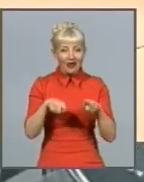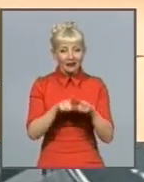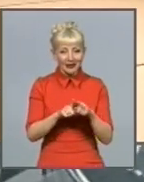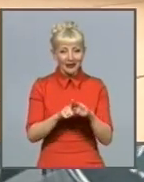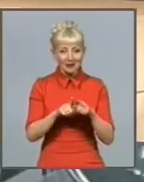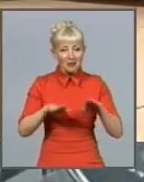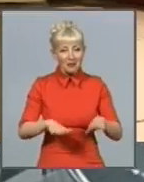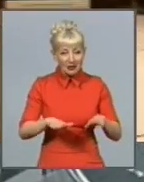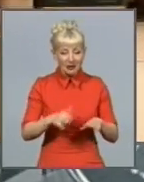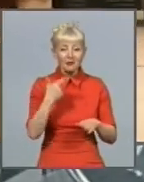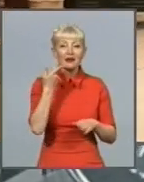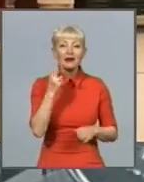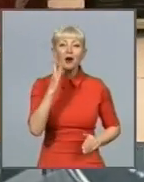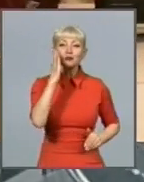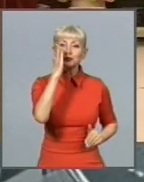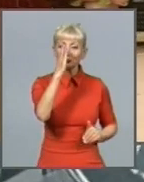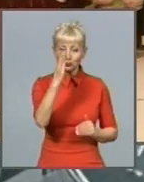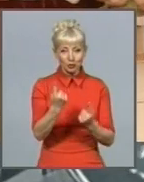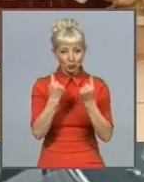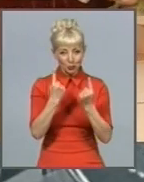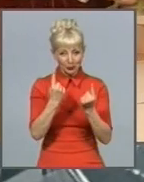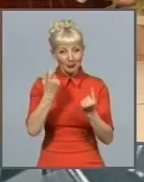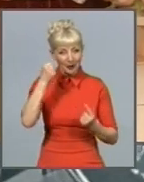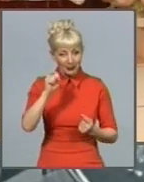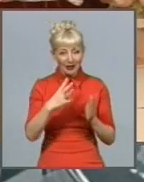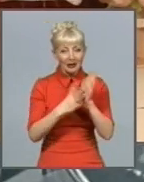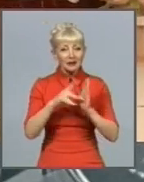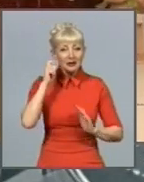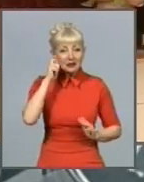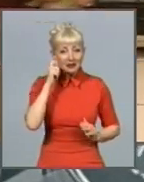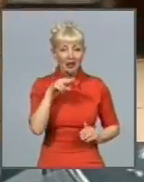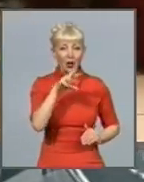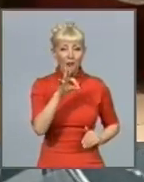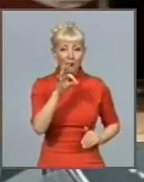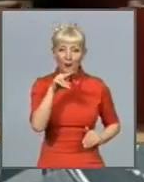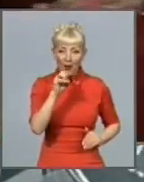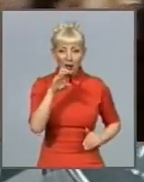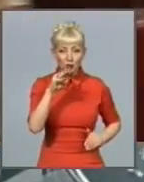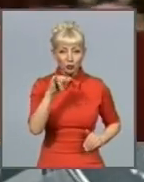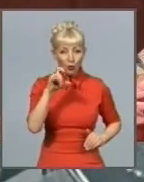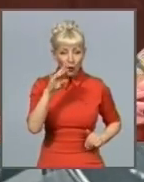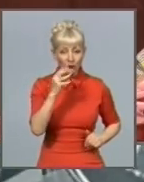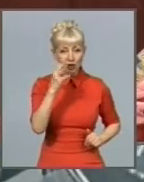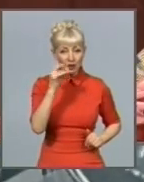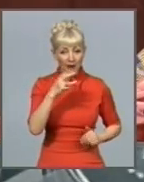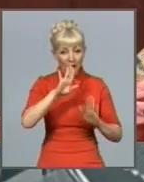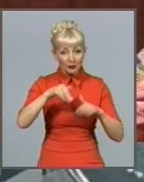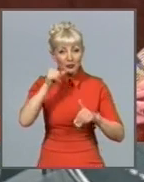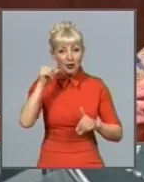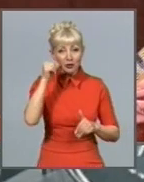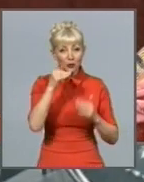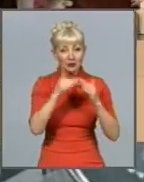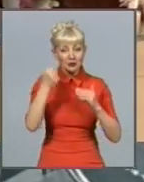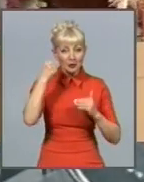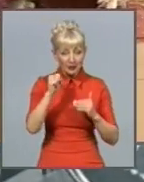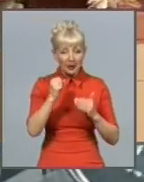для будущих больших достижений. 9-летняя Анжелика Пастухова-Ширяева после прошлогодней домашней победы успешно проявила себя